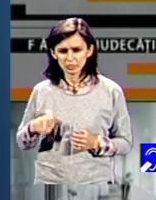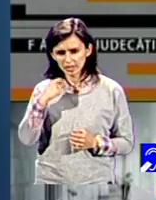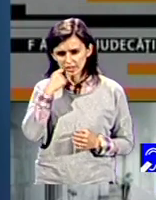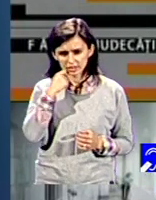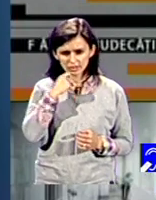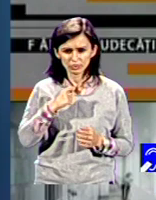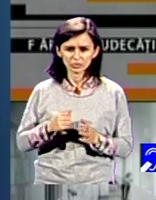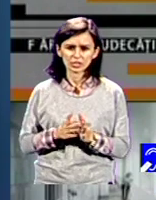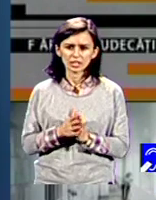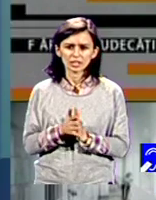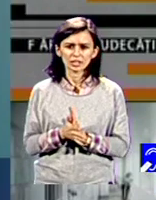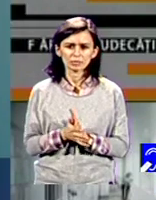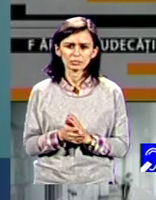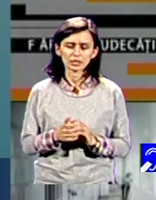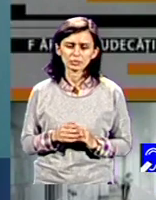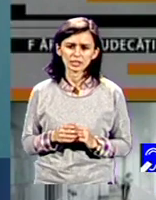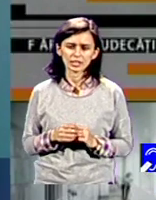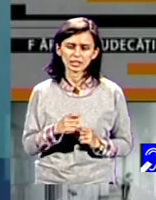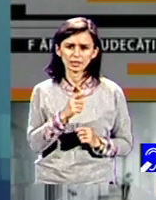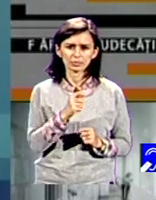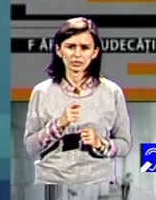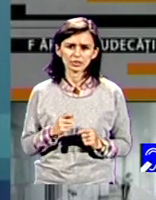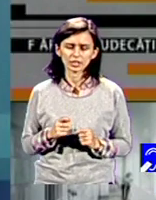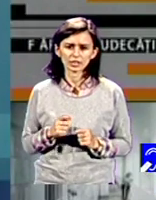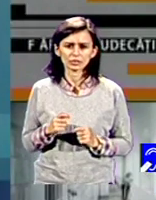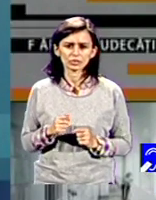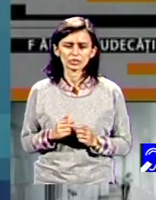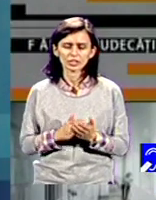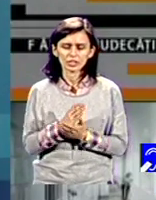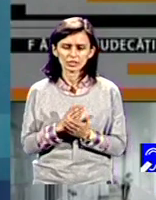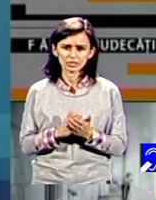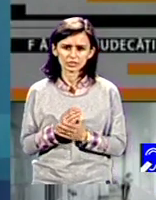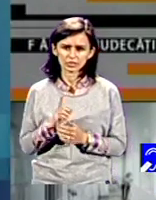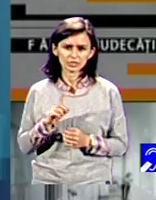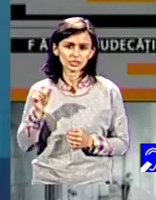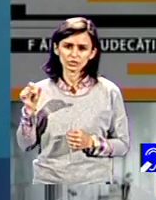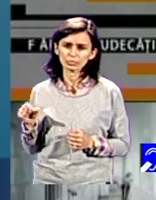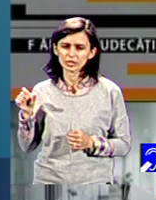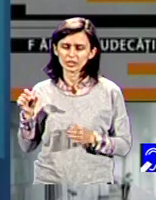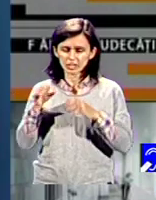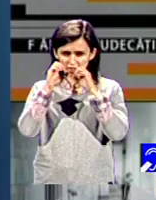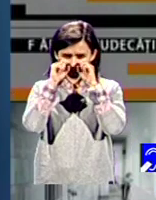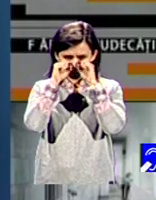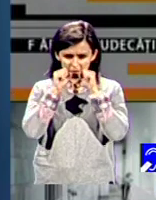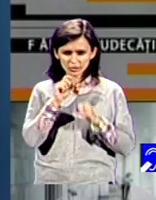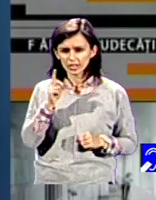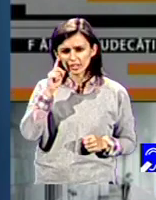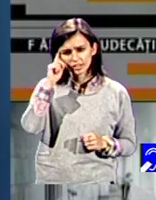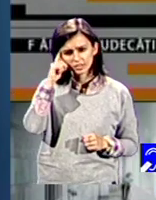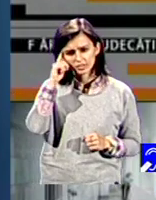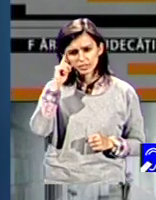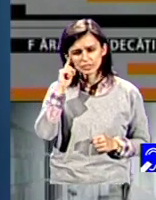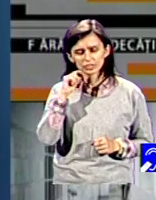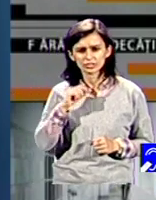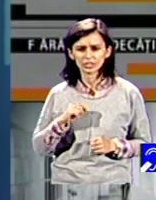proiectului continua avand in vedere ca nu niciun nevazator nu stie exact despre ce este vorba nici măcar cum ar trebui sa citeasca